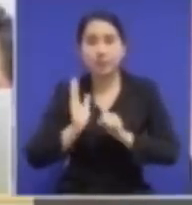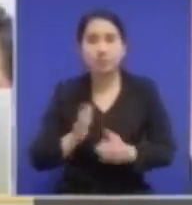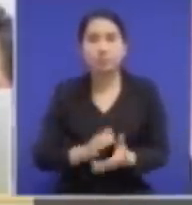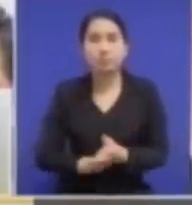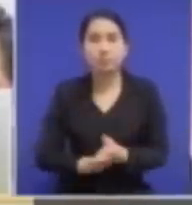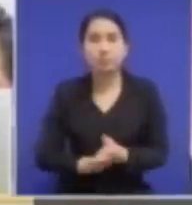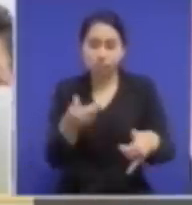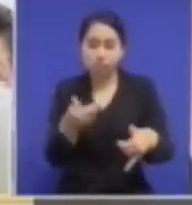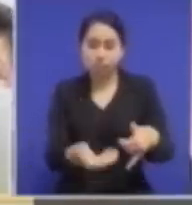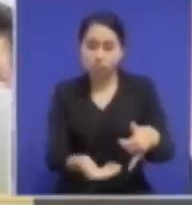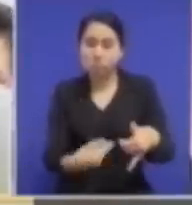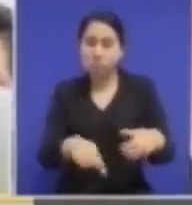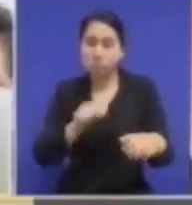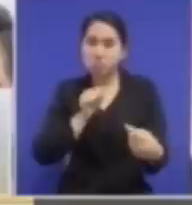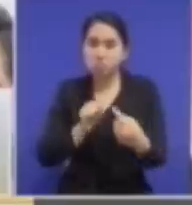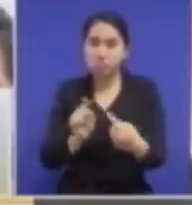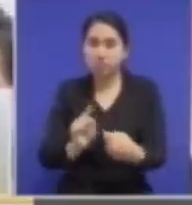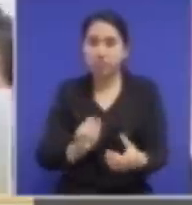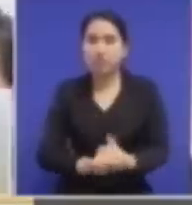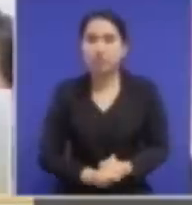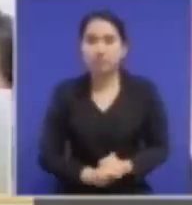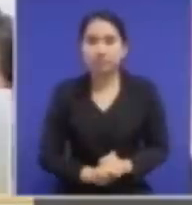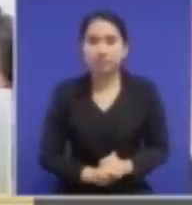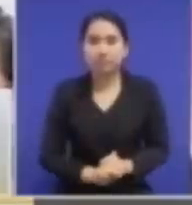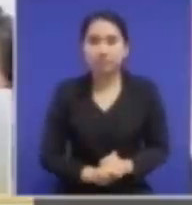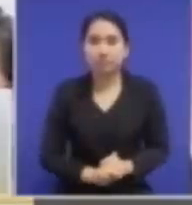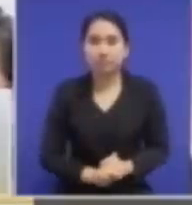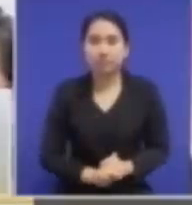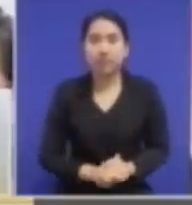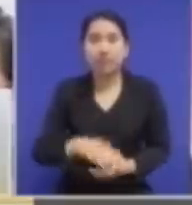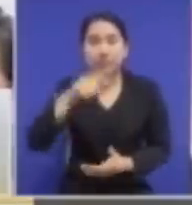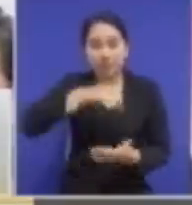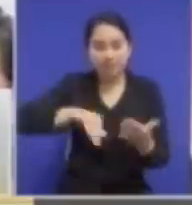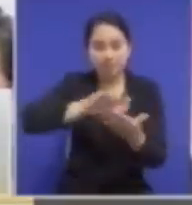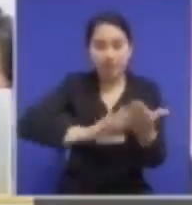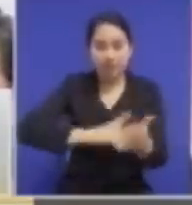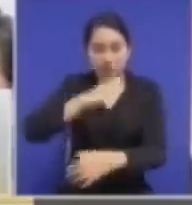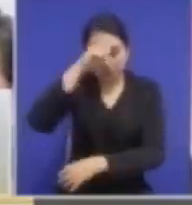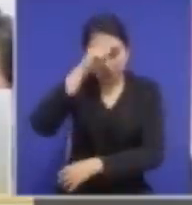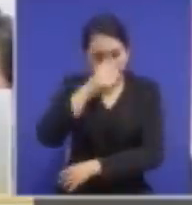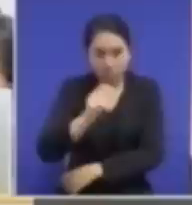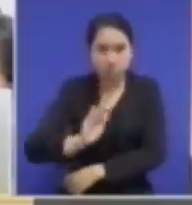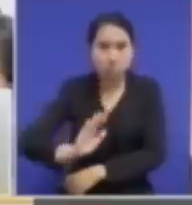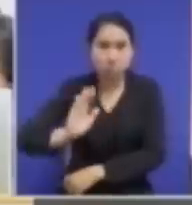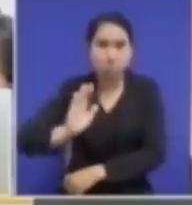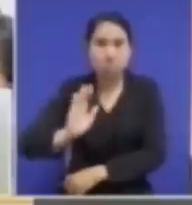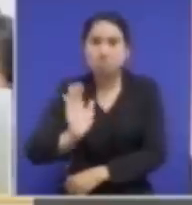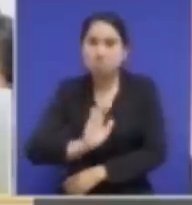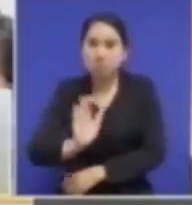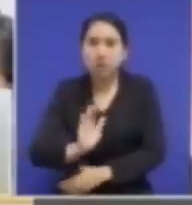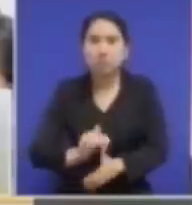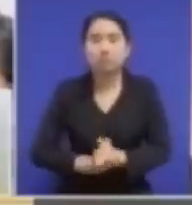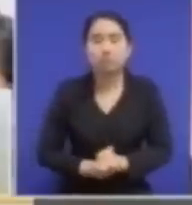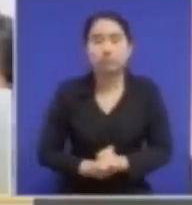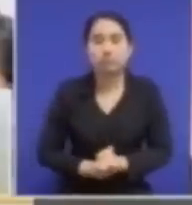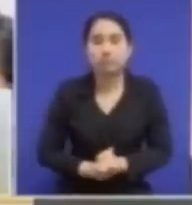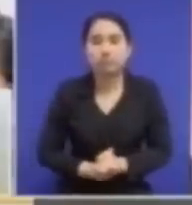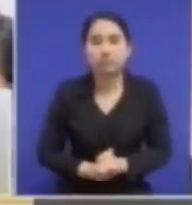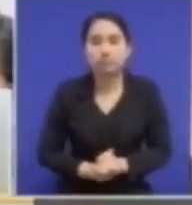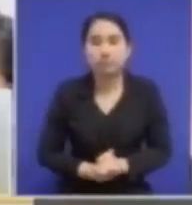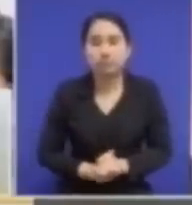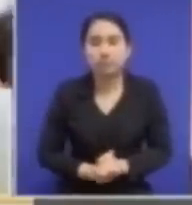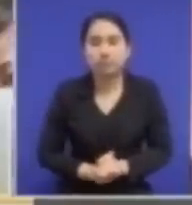ไทยเนี่ยไม่ต้องมีการครบผู้ชายพูดไอไอยูยูกันนะครับไม่ต้องเรียกลุงป้ากันแล้วปัจจุบันอนาคตไม่ต้องเค